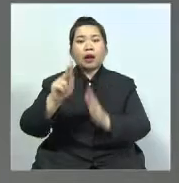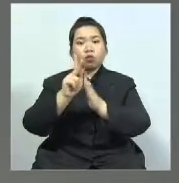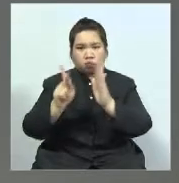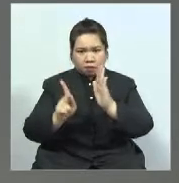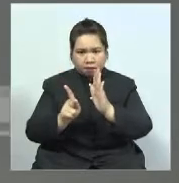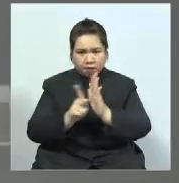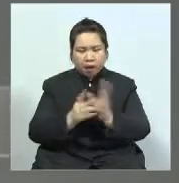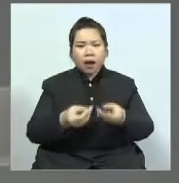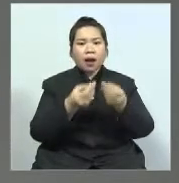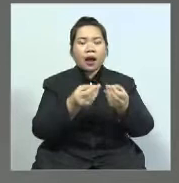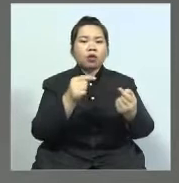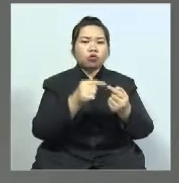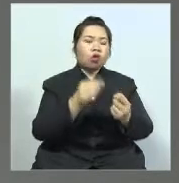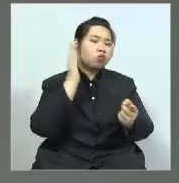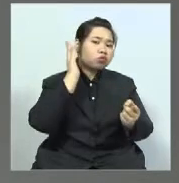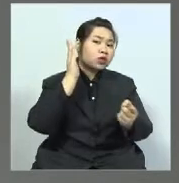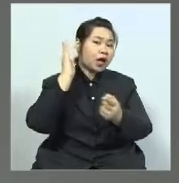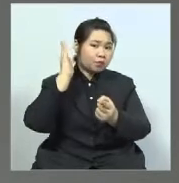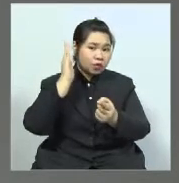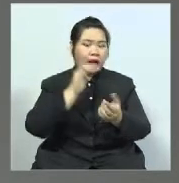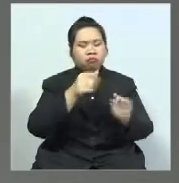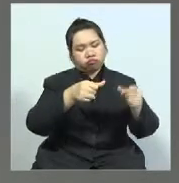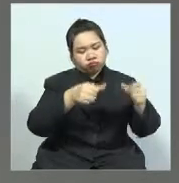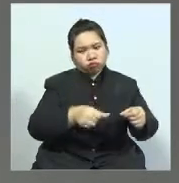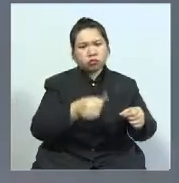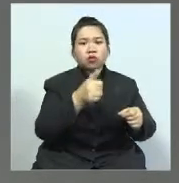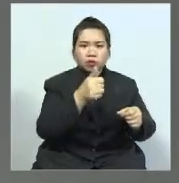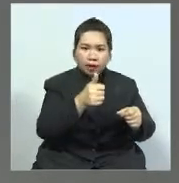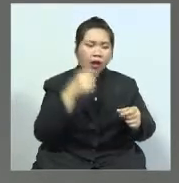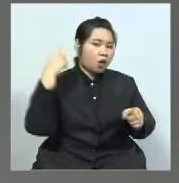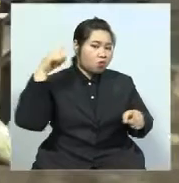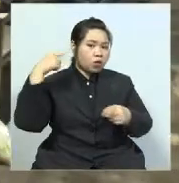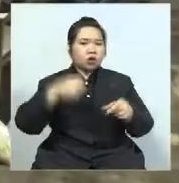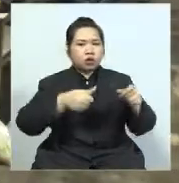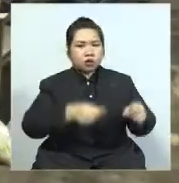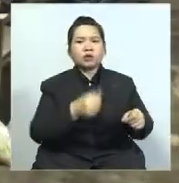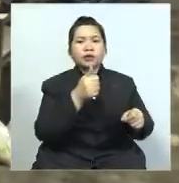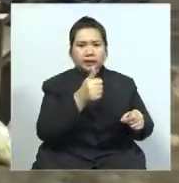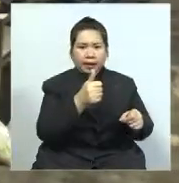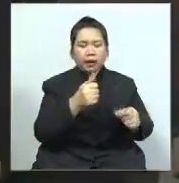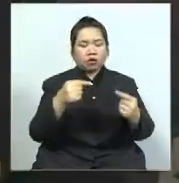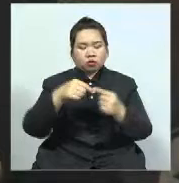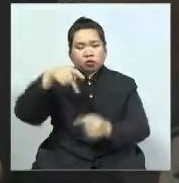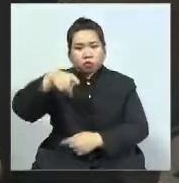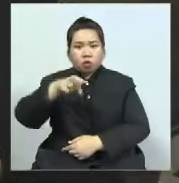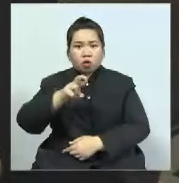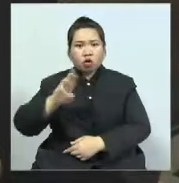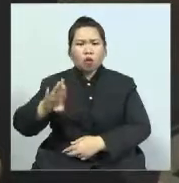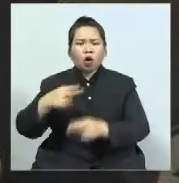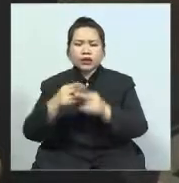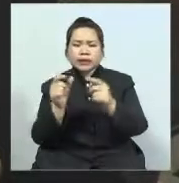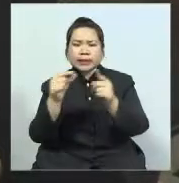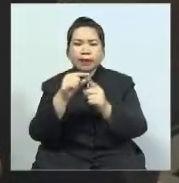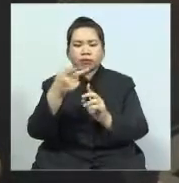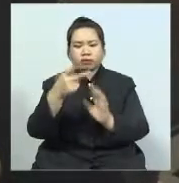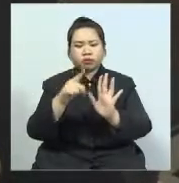หมายที่เปิดให้คู่รักเพศเดียวกันเนี่ยแหละค่ะสามารถที่จะจดทะเบียนใช้ชีวิตร่วมกันได้โดยพระราชบัญญัติการจดทะเบียนคู่ชีวิตมีบ